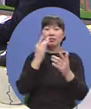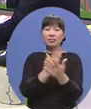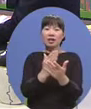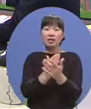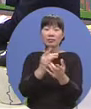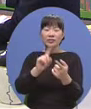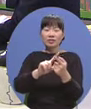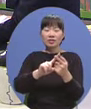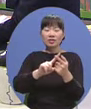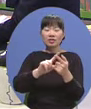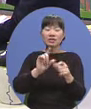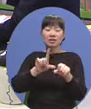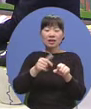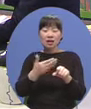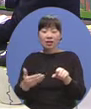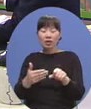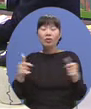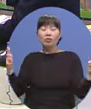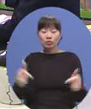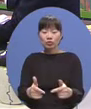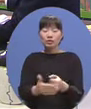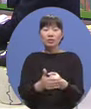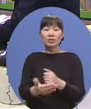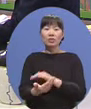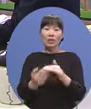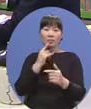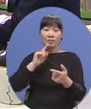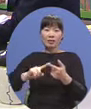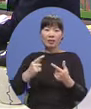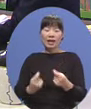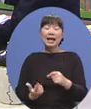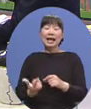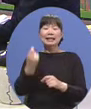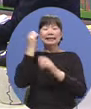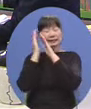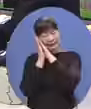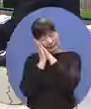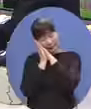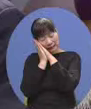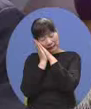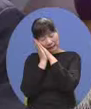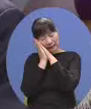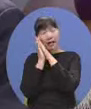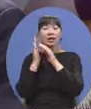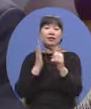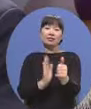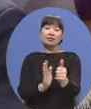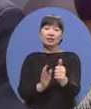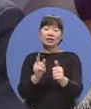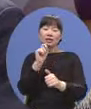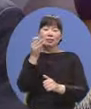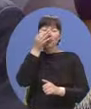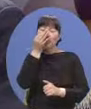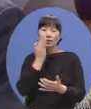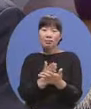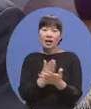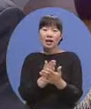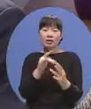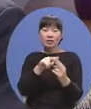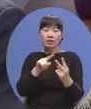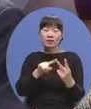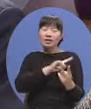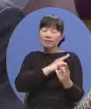상황은 시간이 지나면 좋아질 수 있기 때문에 좀 전에 말씀드린 일찍 재우는 거, 7시 재우는 거 하고 그다음에 TV를 보이지 않는 거. 이 두